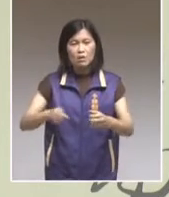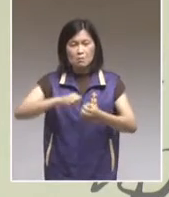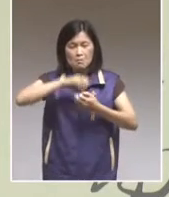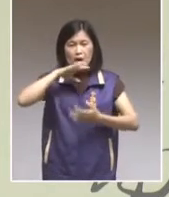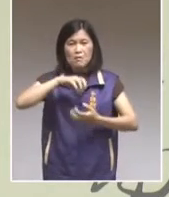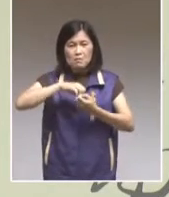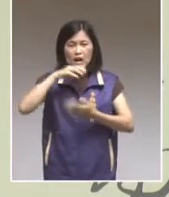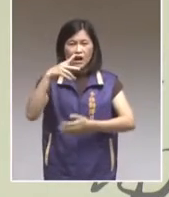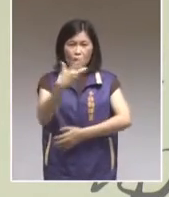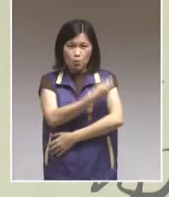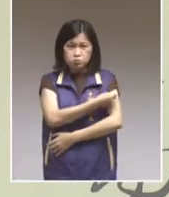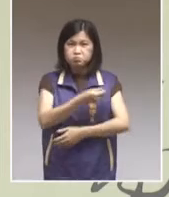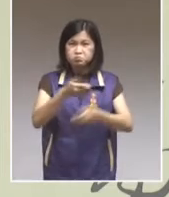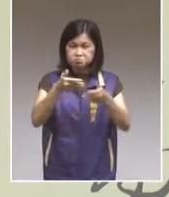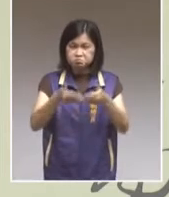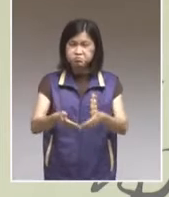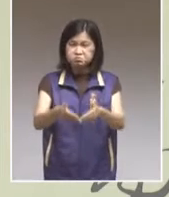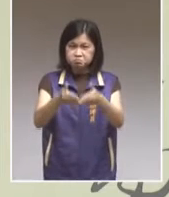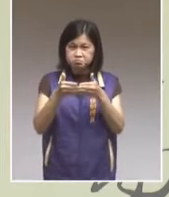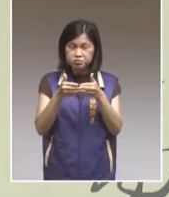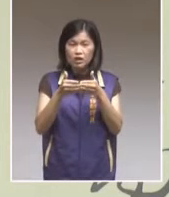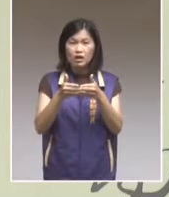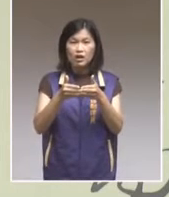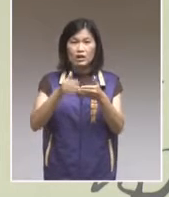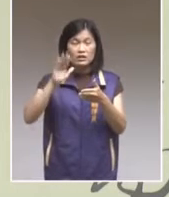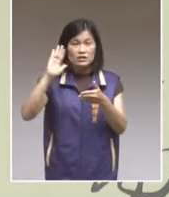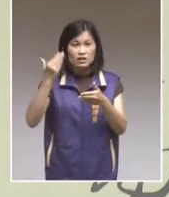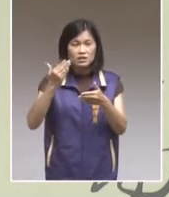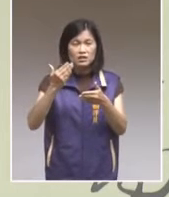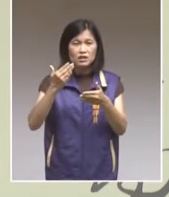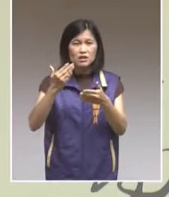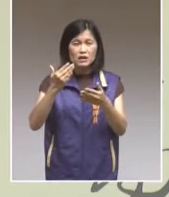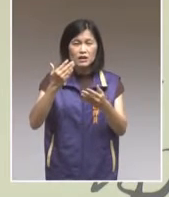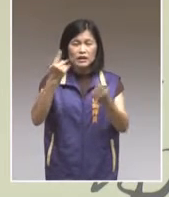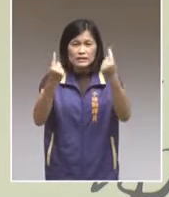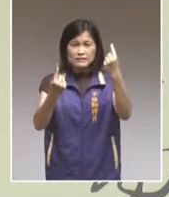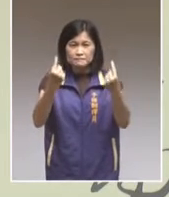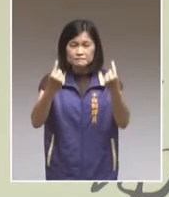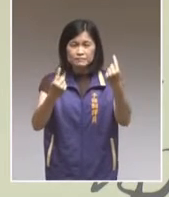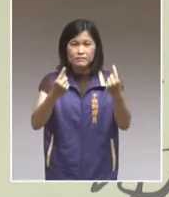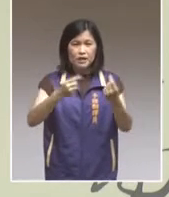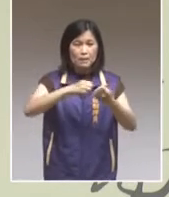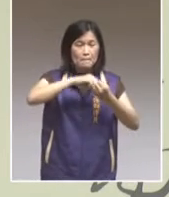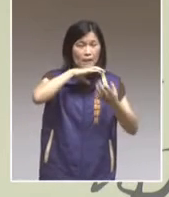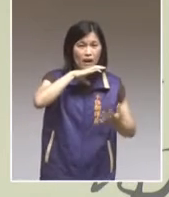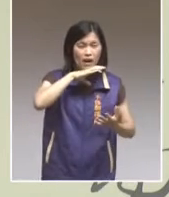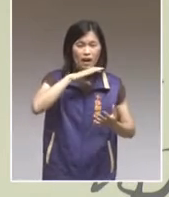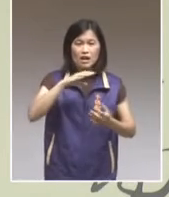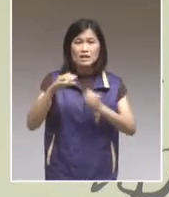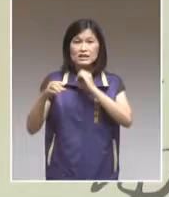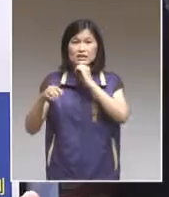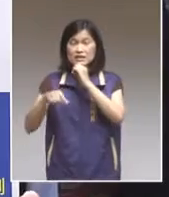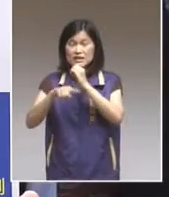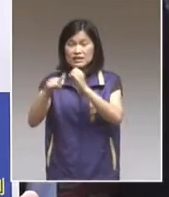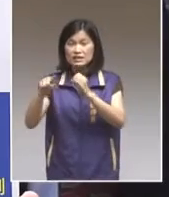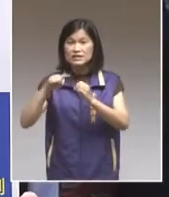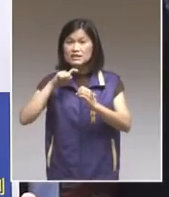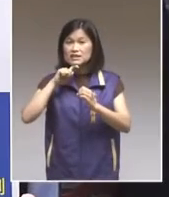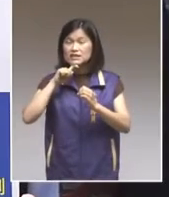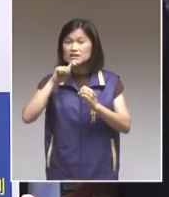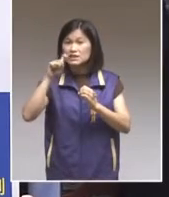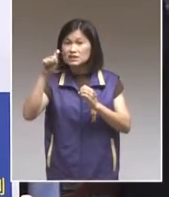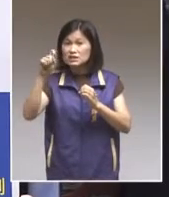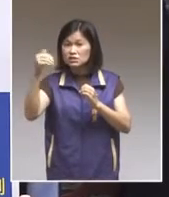的接种其实非常重要。但是相对于长者来讲，那我们0岁到19岁